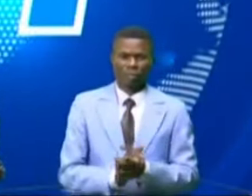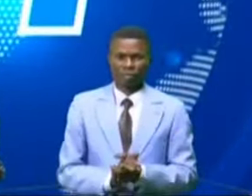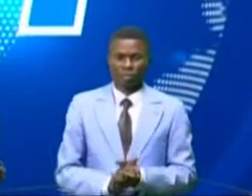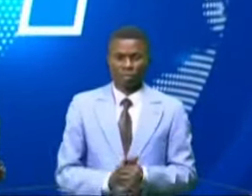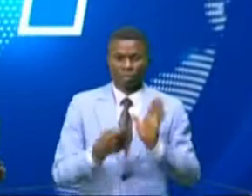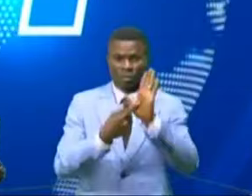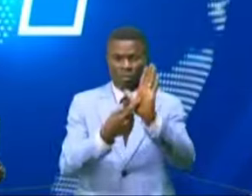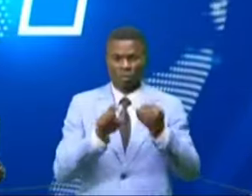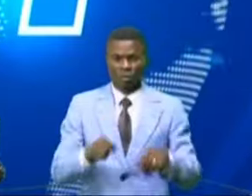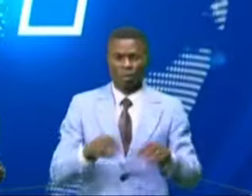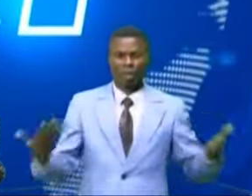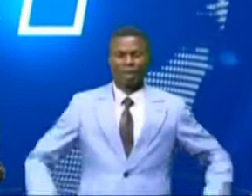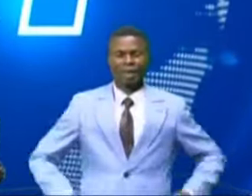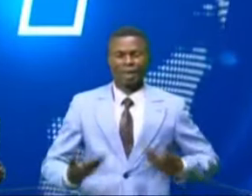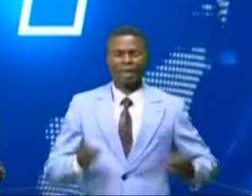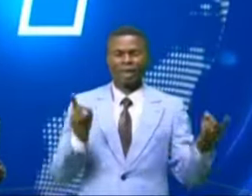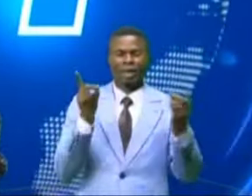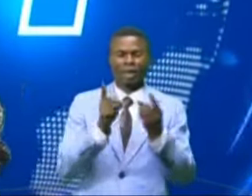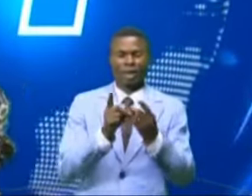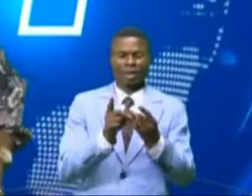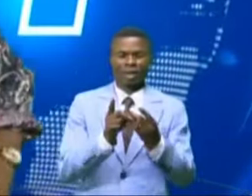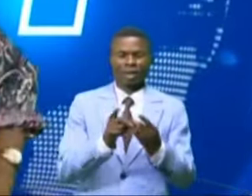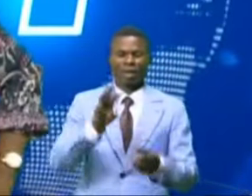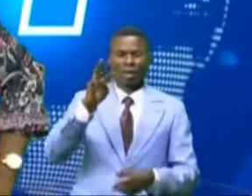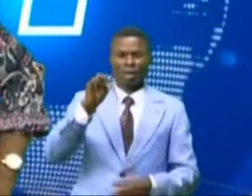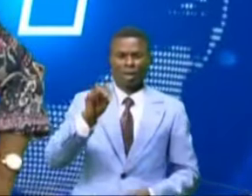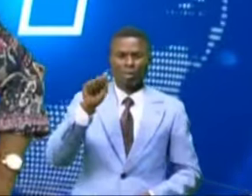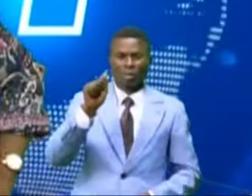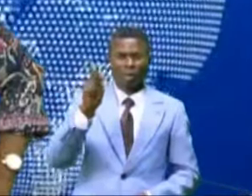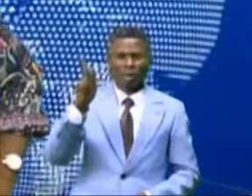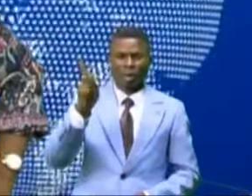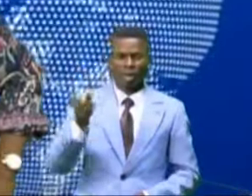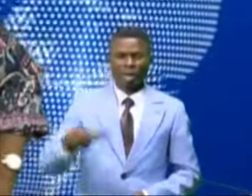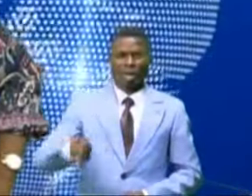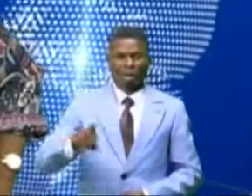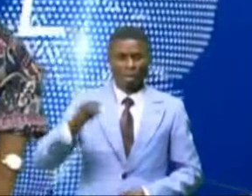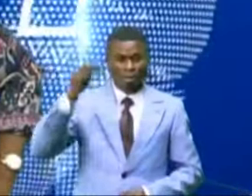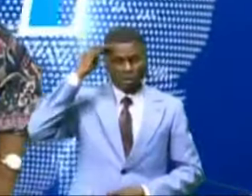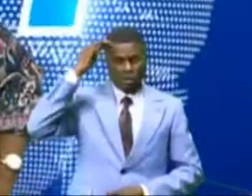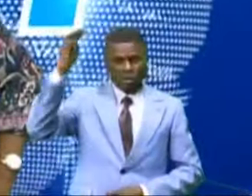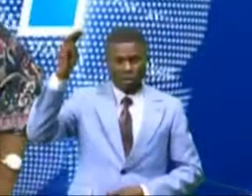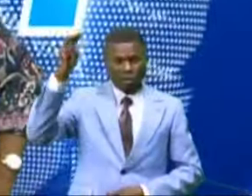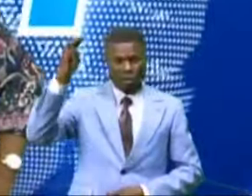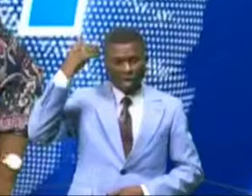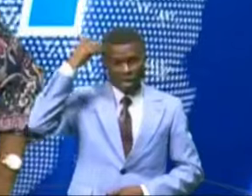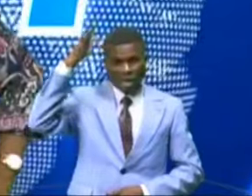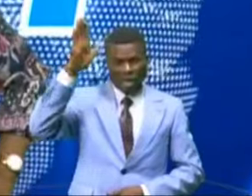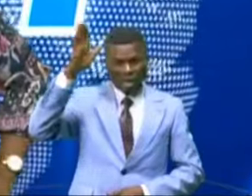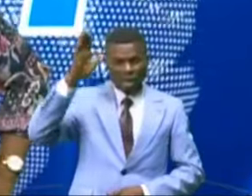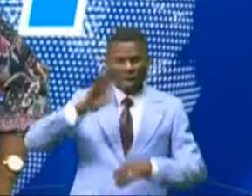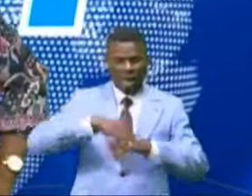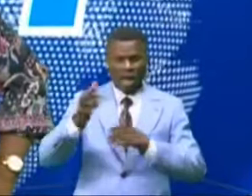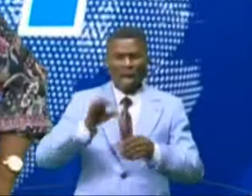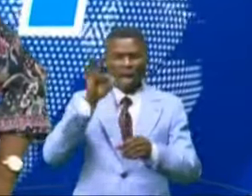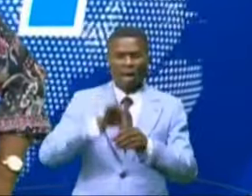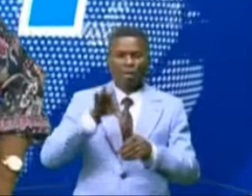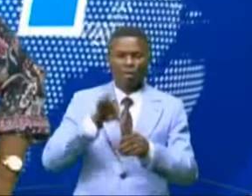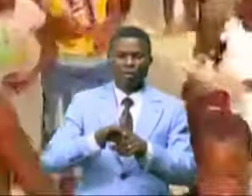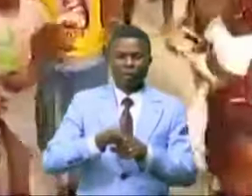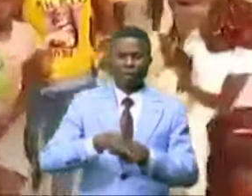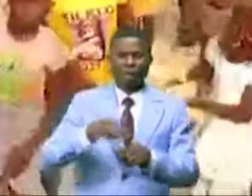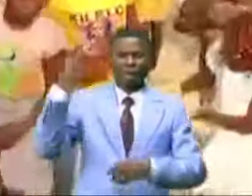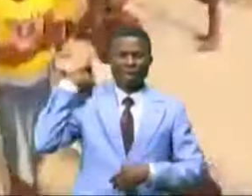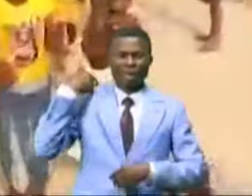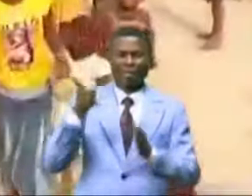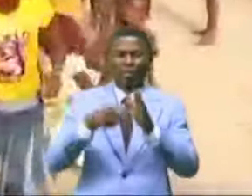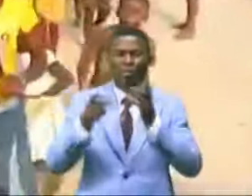Suivons à présent l'ambiance qui a régné à Makanza. Nous sommes dans la province de l'Équateur après la publication des résultats des élus provinciaux.